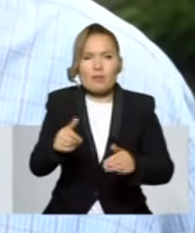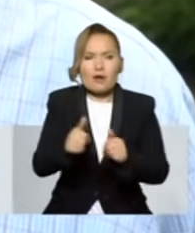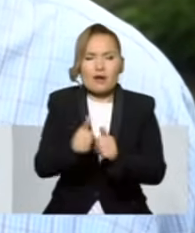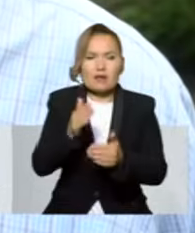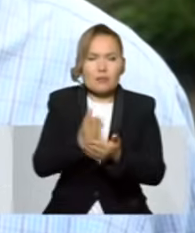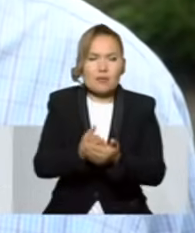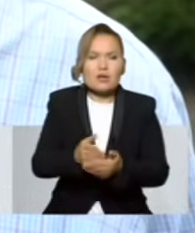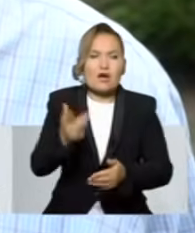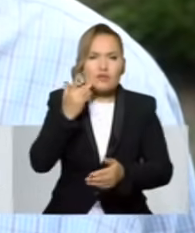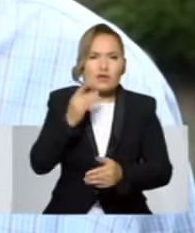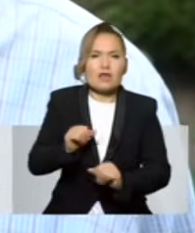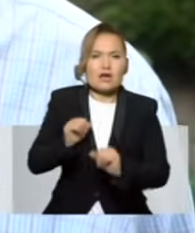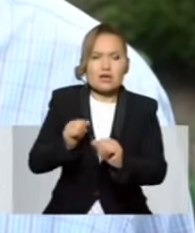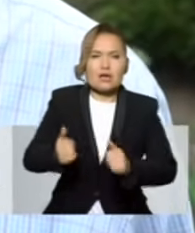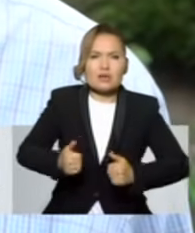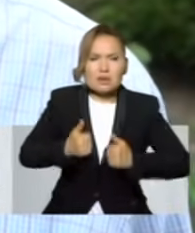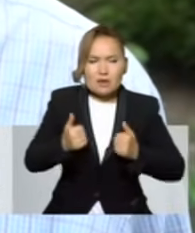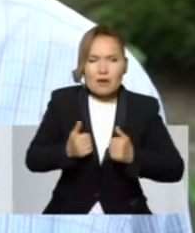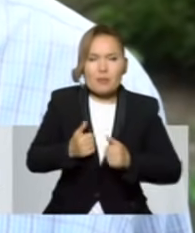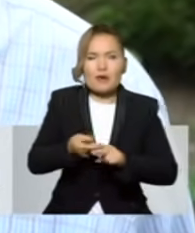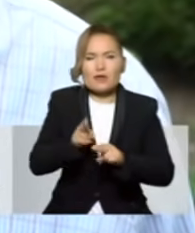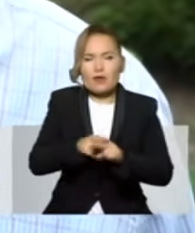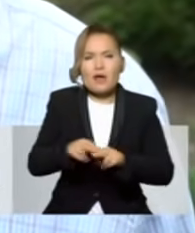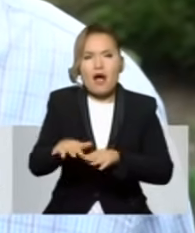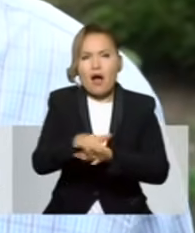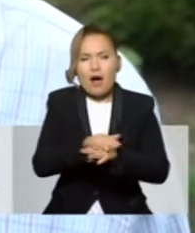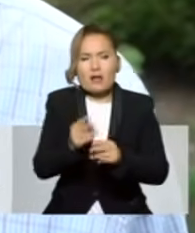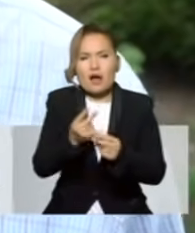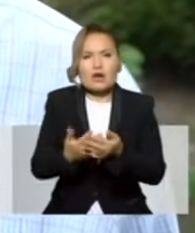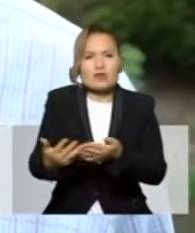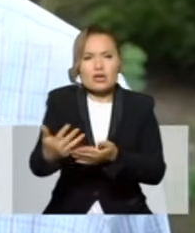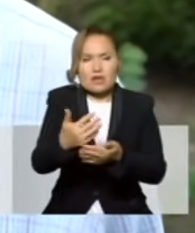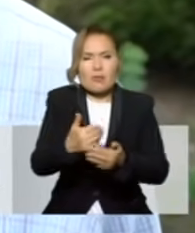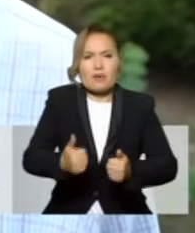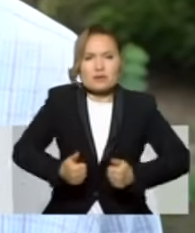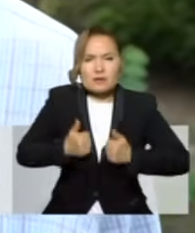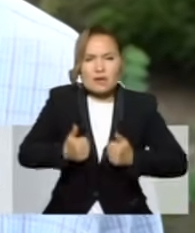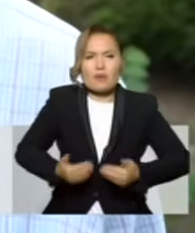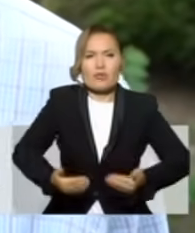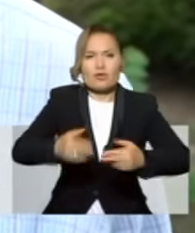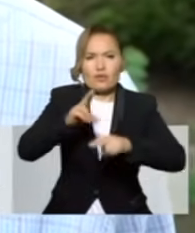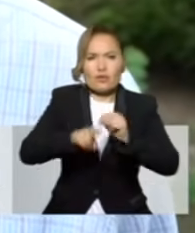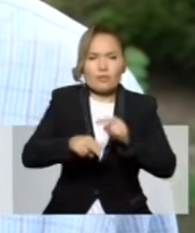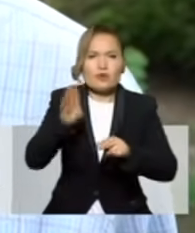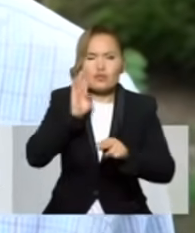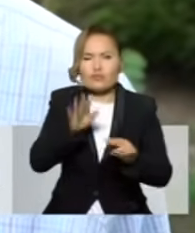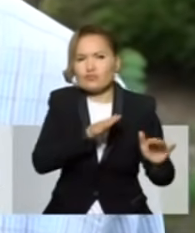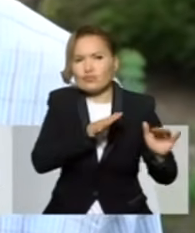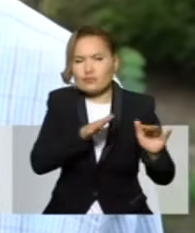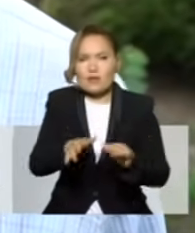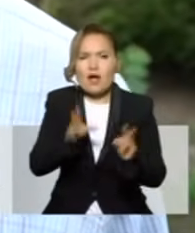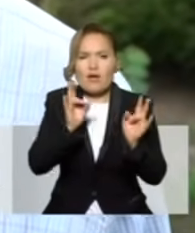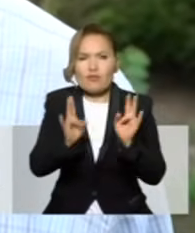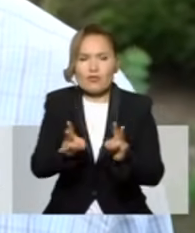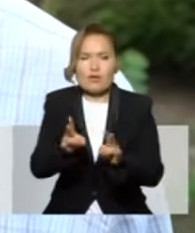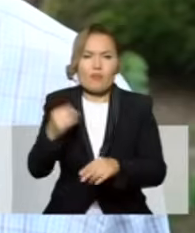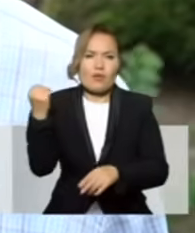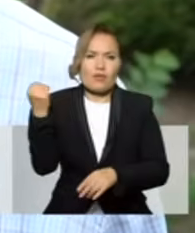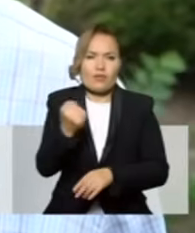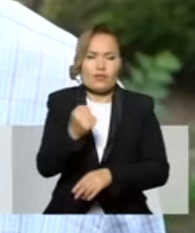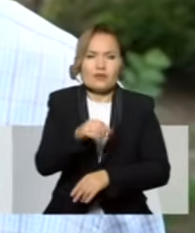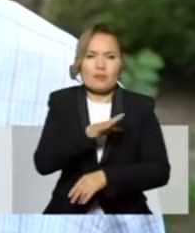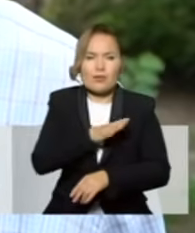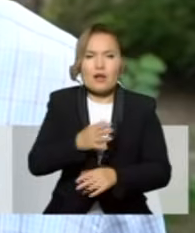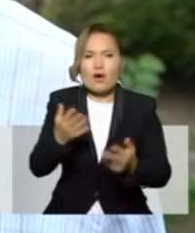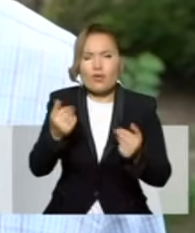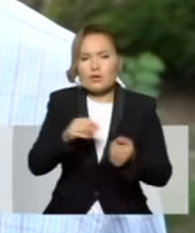талаптар жұртшылық жиналып нетеміз, бірақ енді қаншалықты неткенменде судың аты су, тілсіз жау дейді. Бұны енді